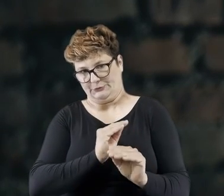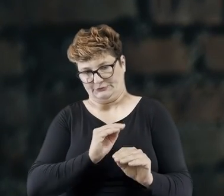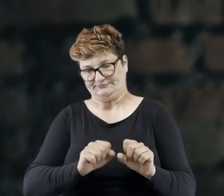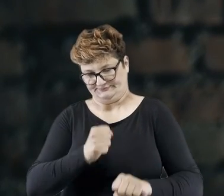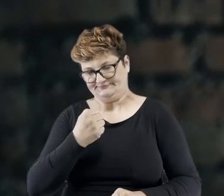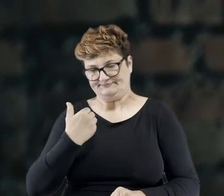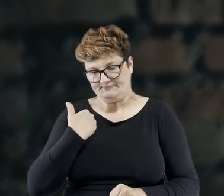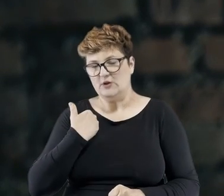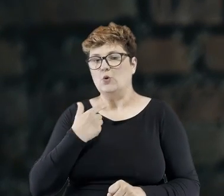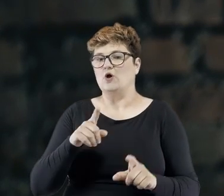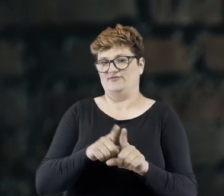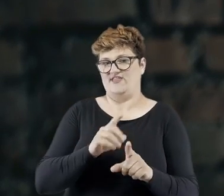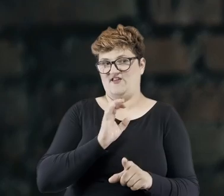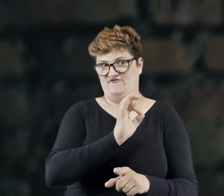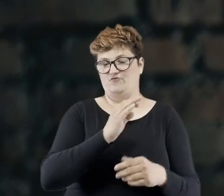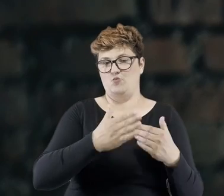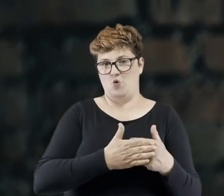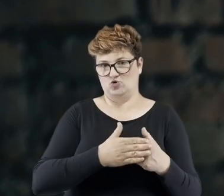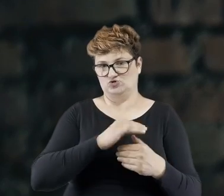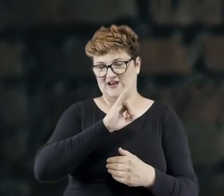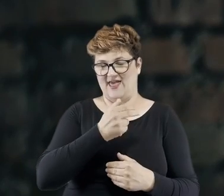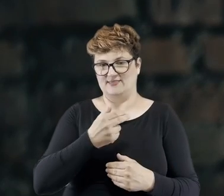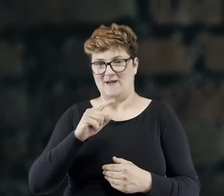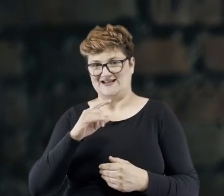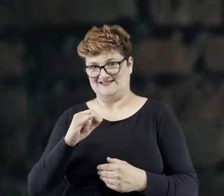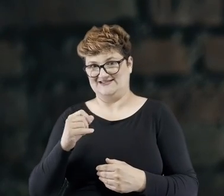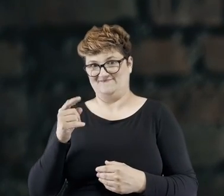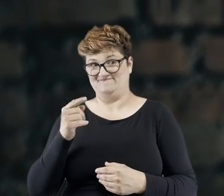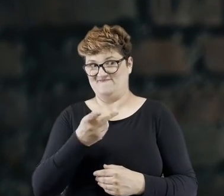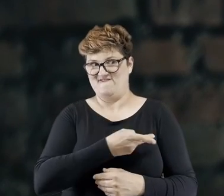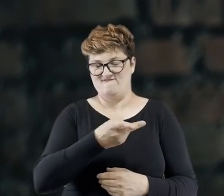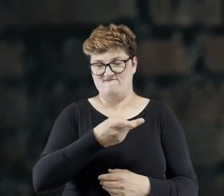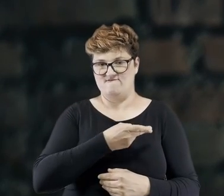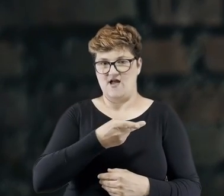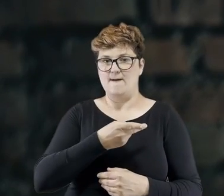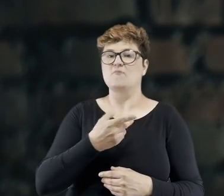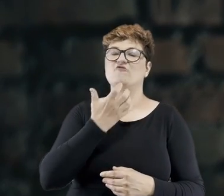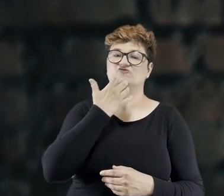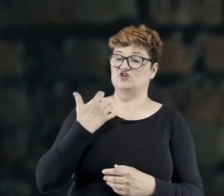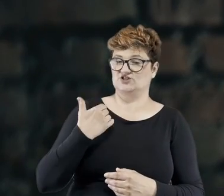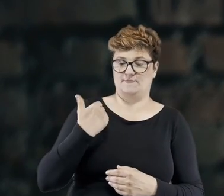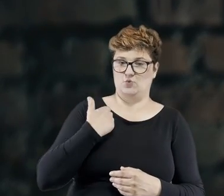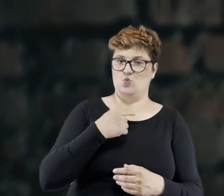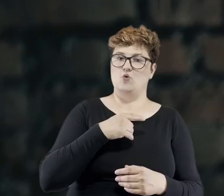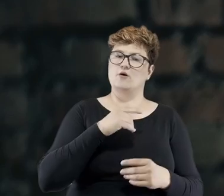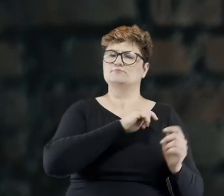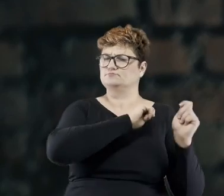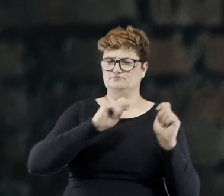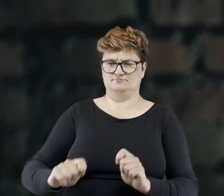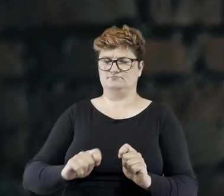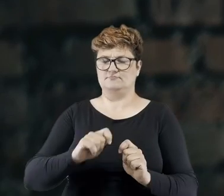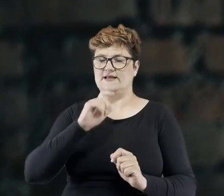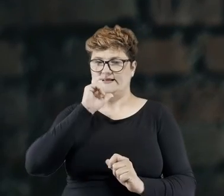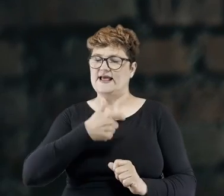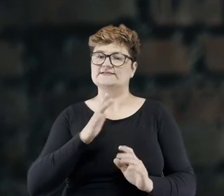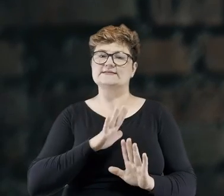zresztą jak jej męża, Jana Panińskiego, bo oni oboje należeli wcześniej, zanim przyjechali do